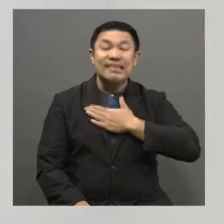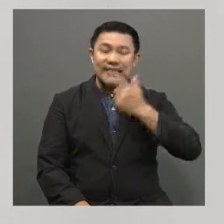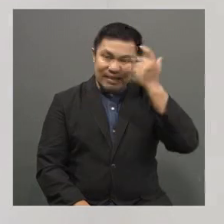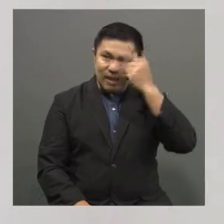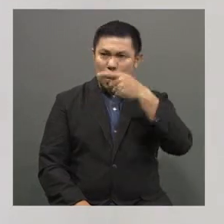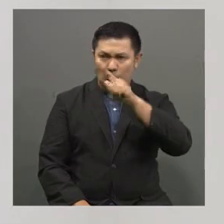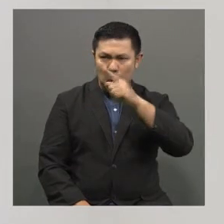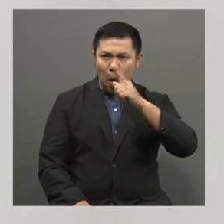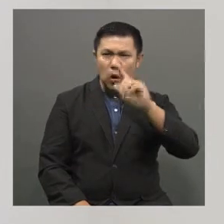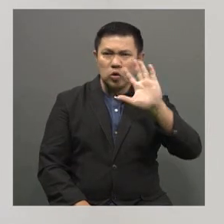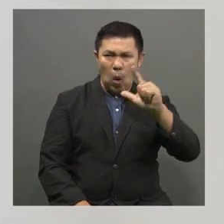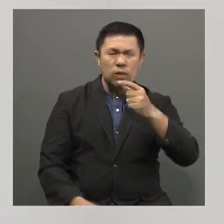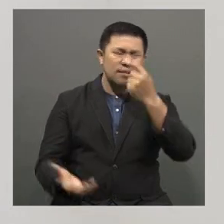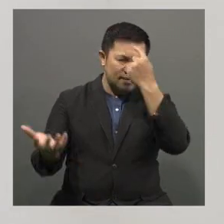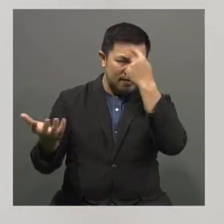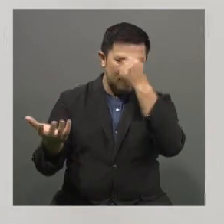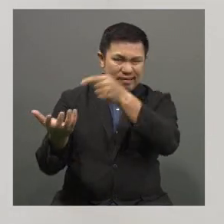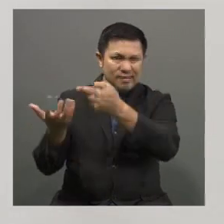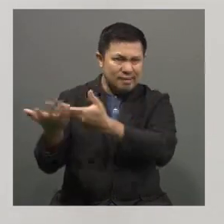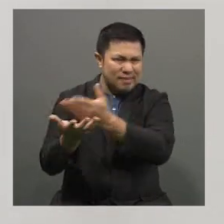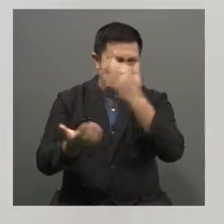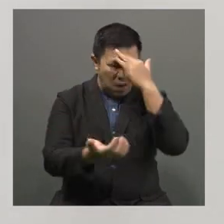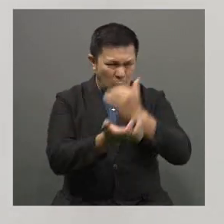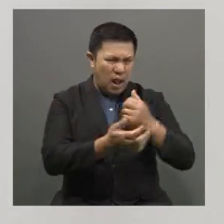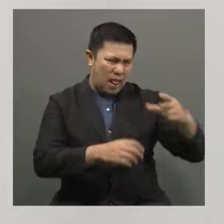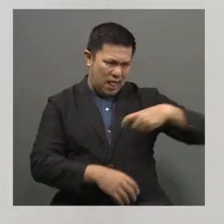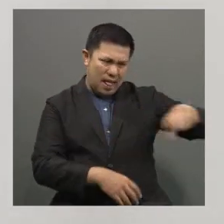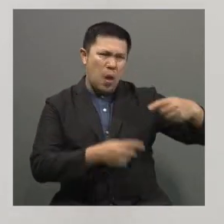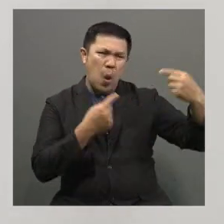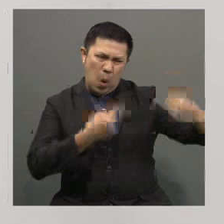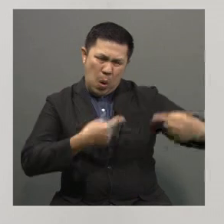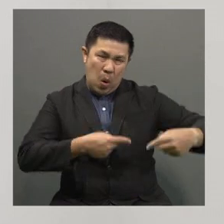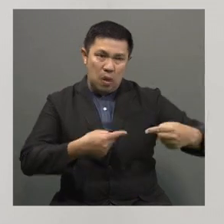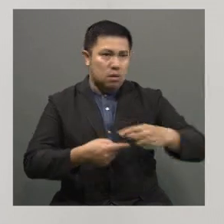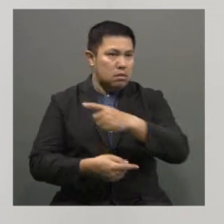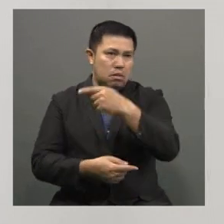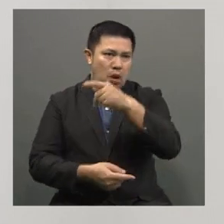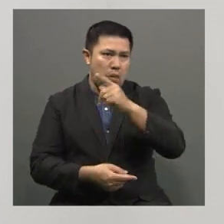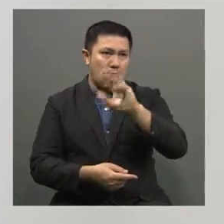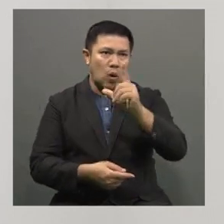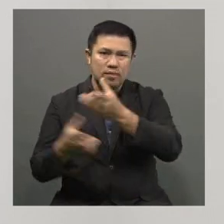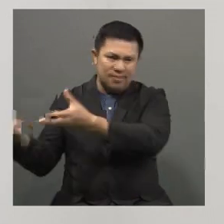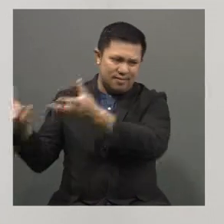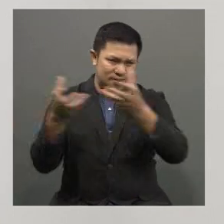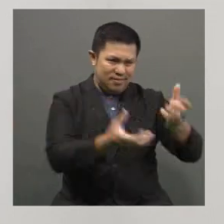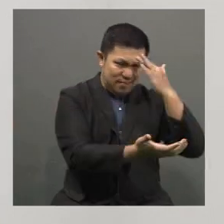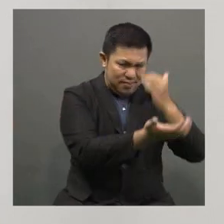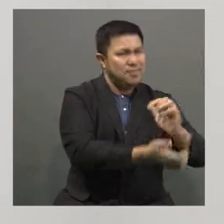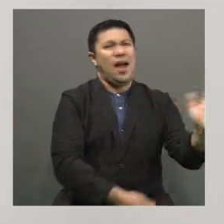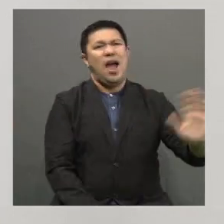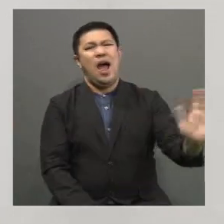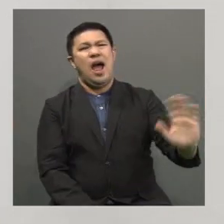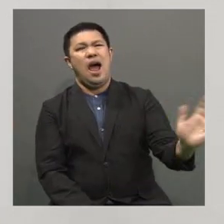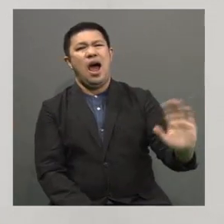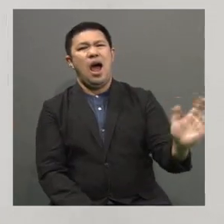ว่าปชต้องคิดว่าตำรวจทะเลาะกันเองปชยมเครื่มือตำรวจหร